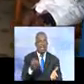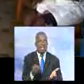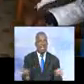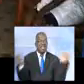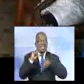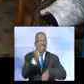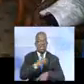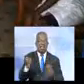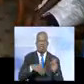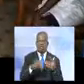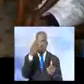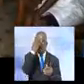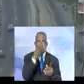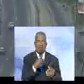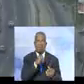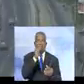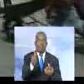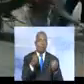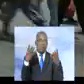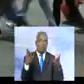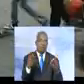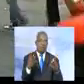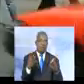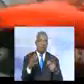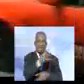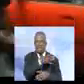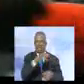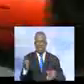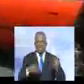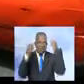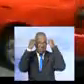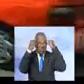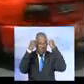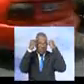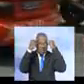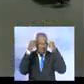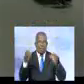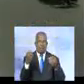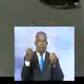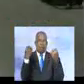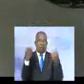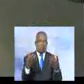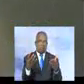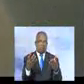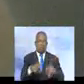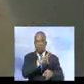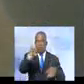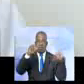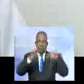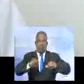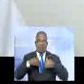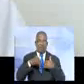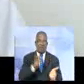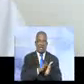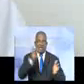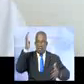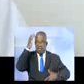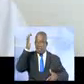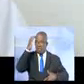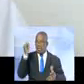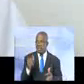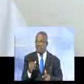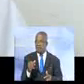le manque de sommeil et le stress. En cas de crise, il est recommandé d'adopter les mesures suivantes. Pour une crise, quand on